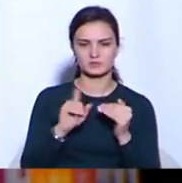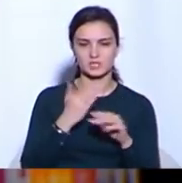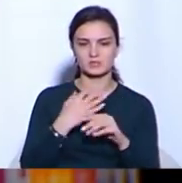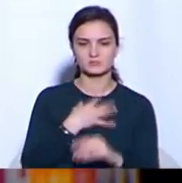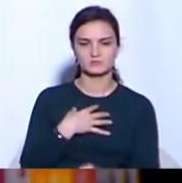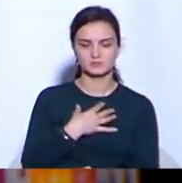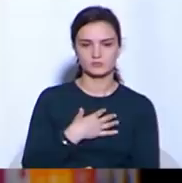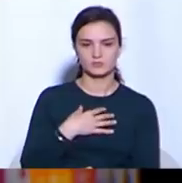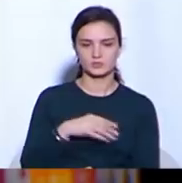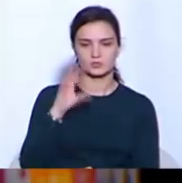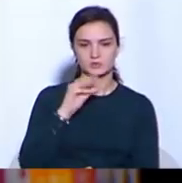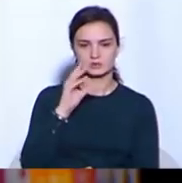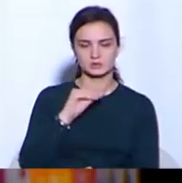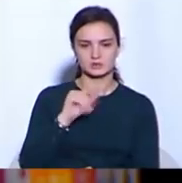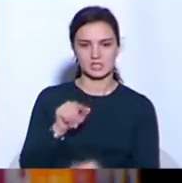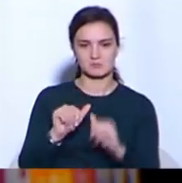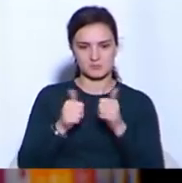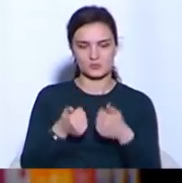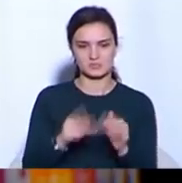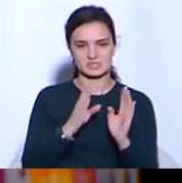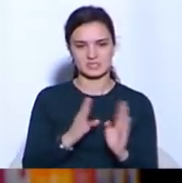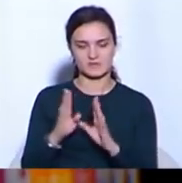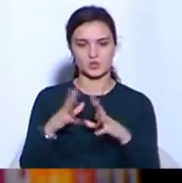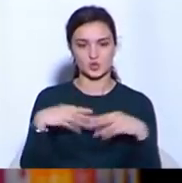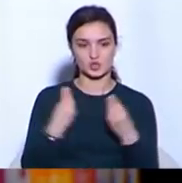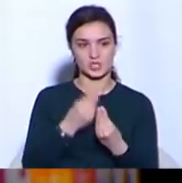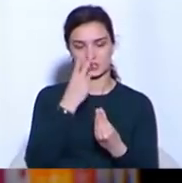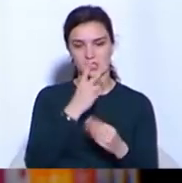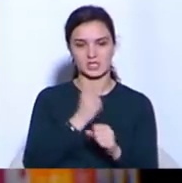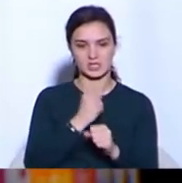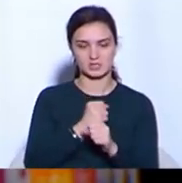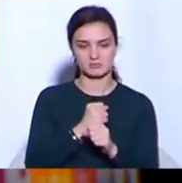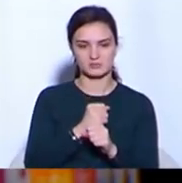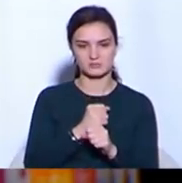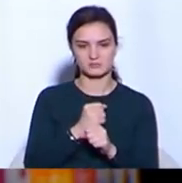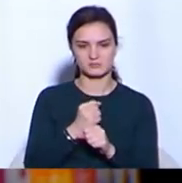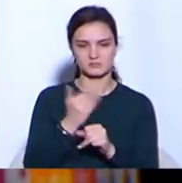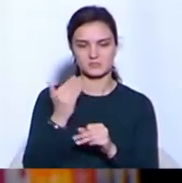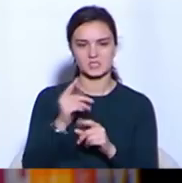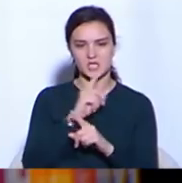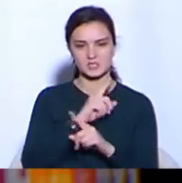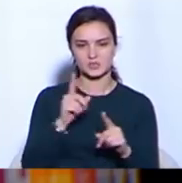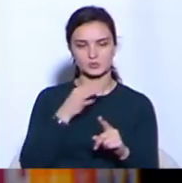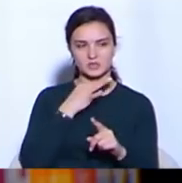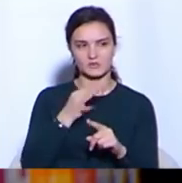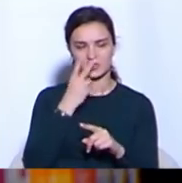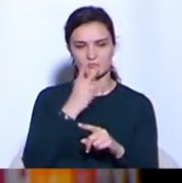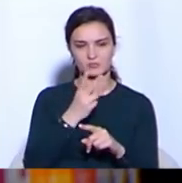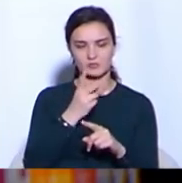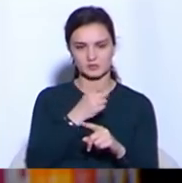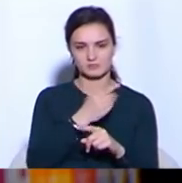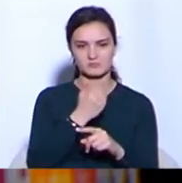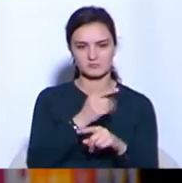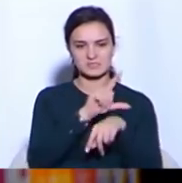არის მნიშვნელოვანი? როდესაც ამ ტიპის ქცევას აკეთებს ოჯახის წევრი, რომელიც არის მისთვის განსაკუთრებით საყვარელი,